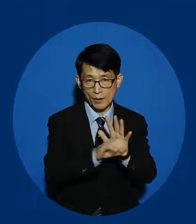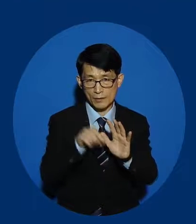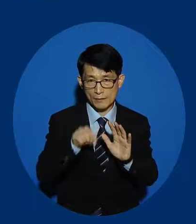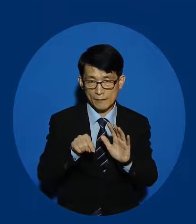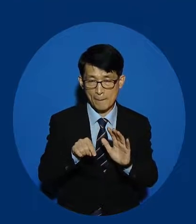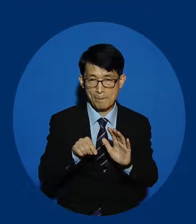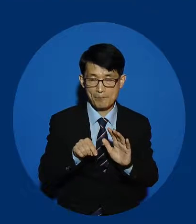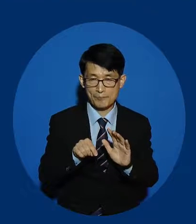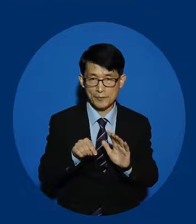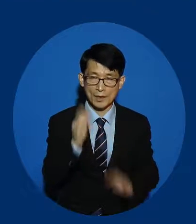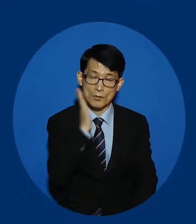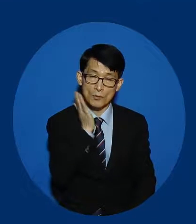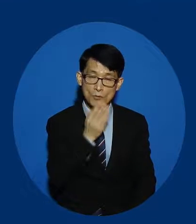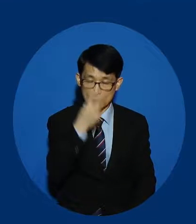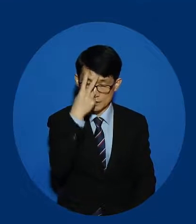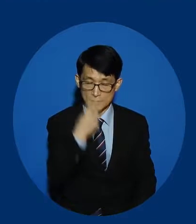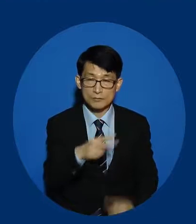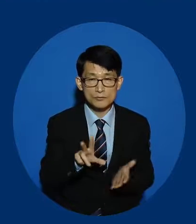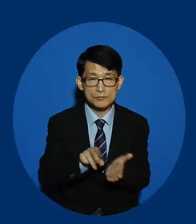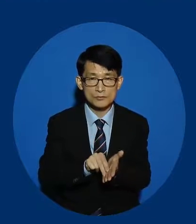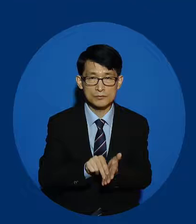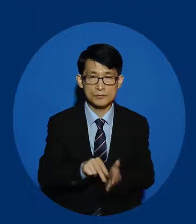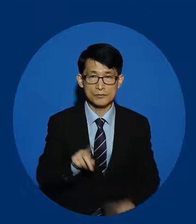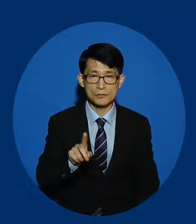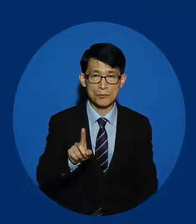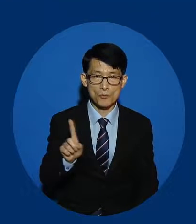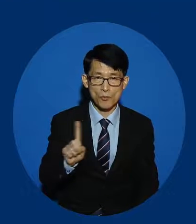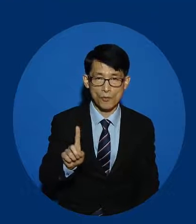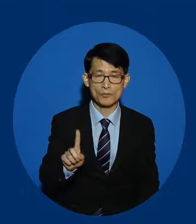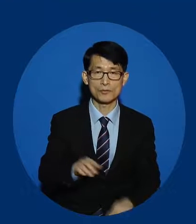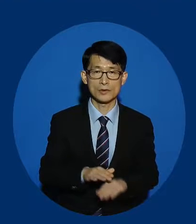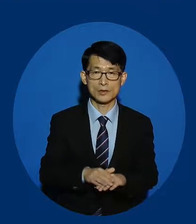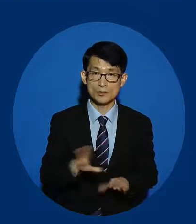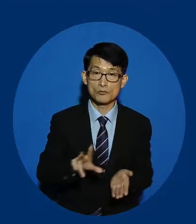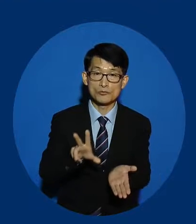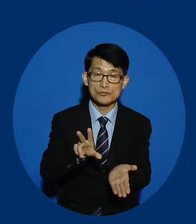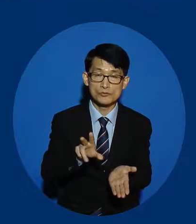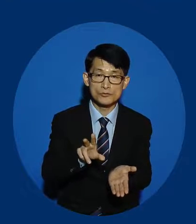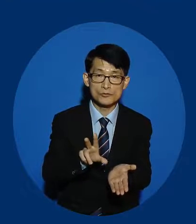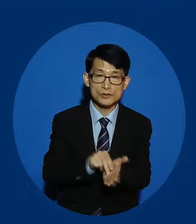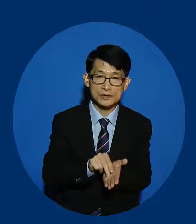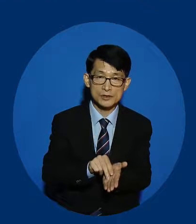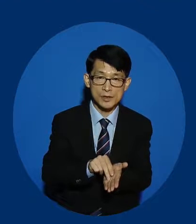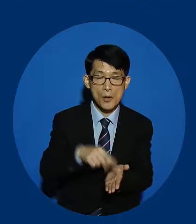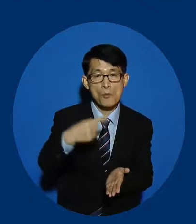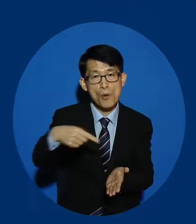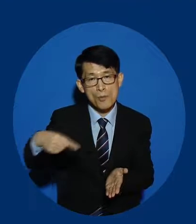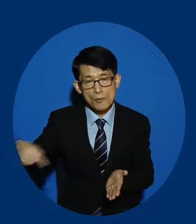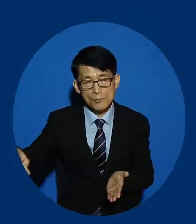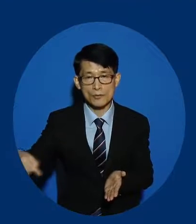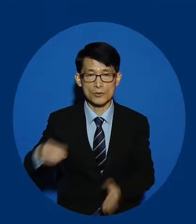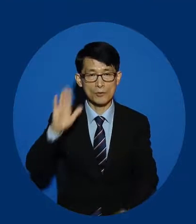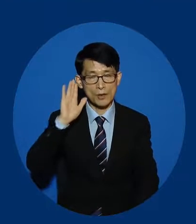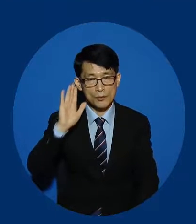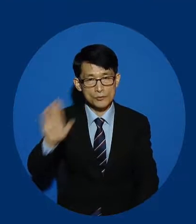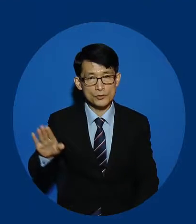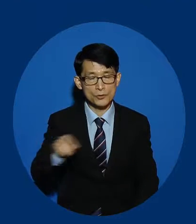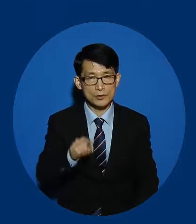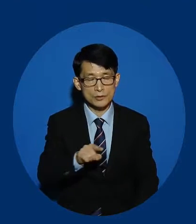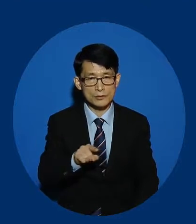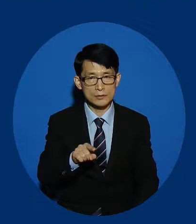코로나19에서의 그 감각장애인들의 문제는 현재 문제를 좀 봐야 됩니다. 어떤 문제점들이 보고 이걸 통해서 앞으로